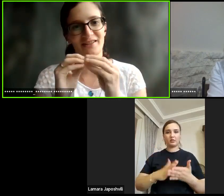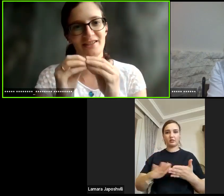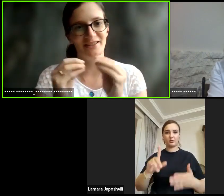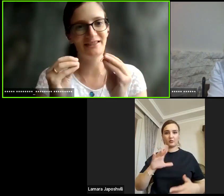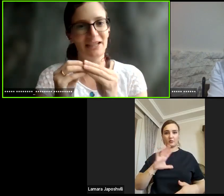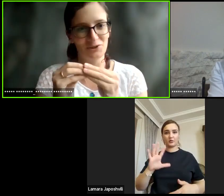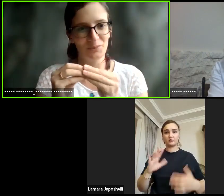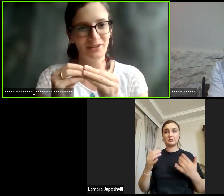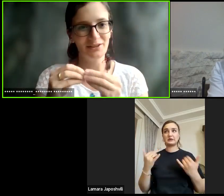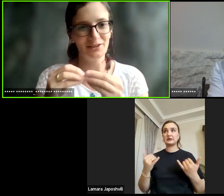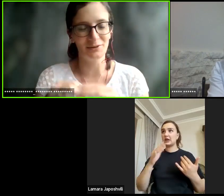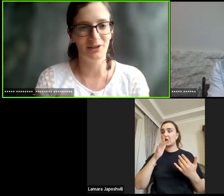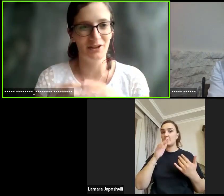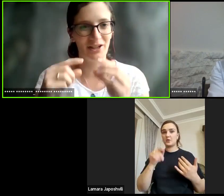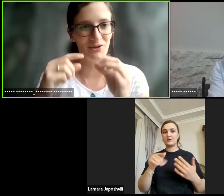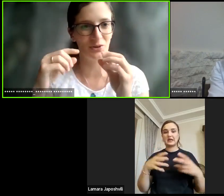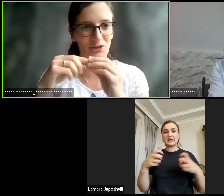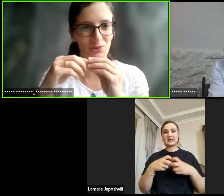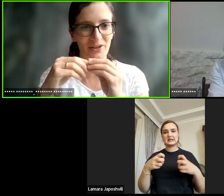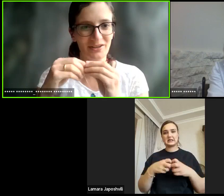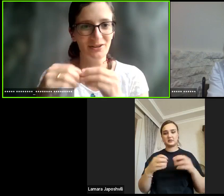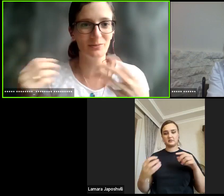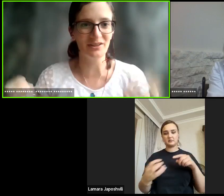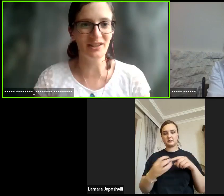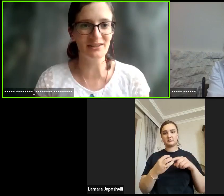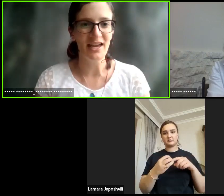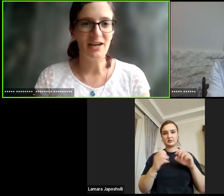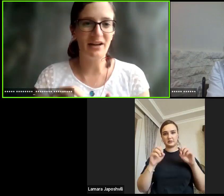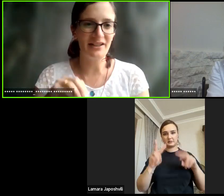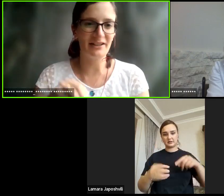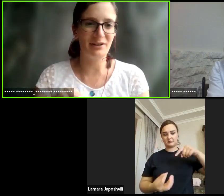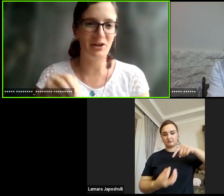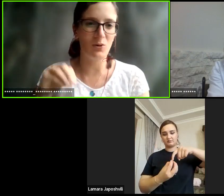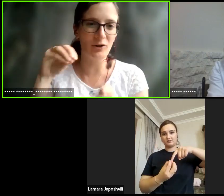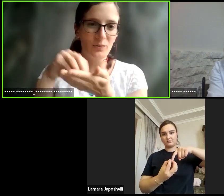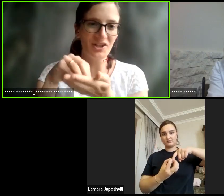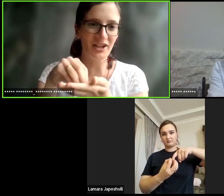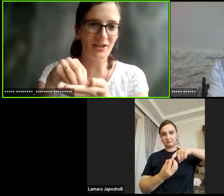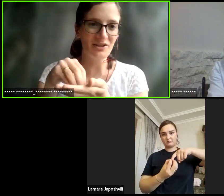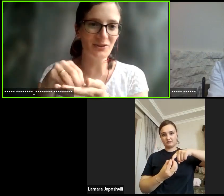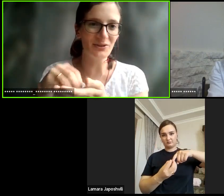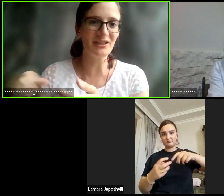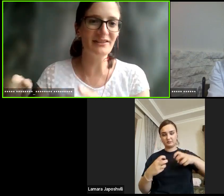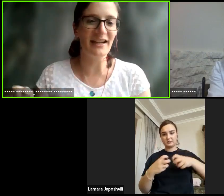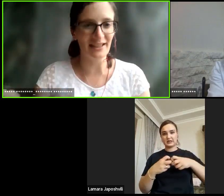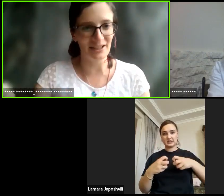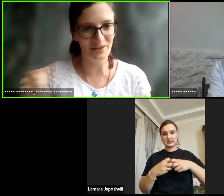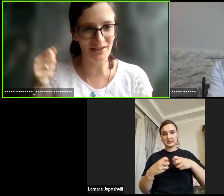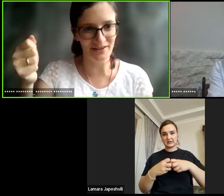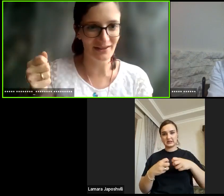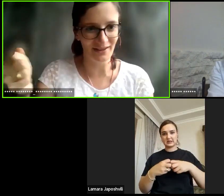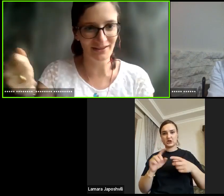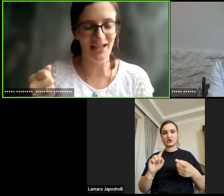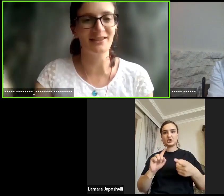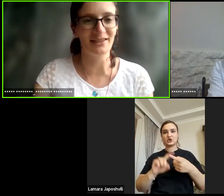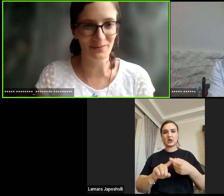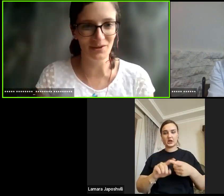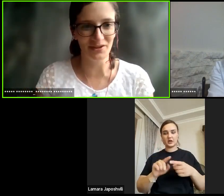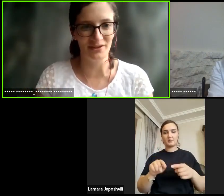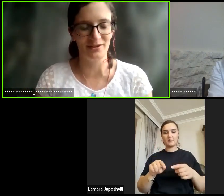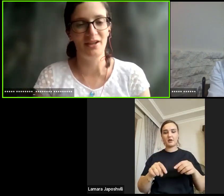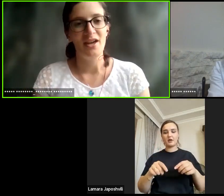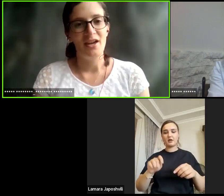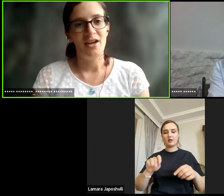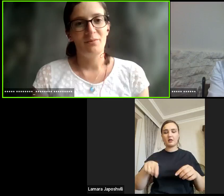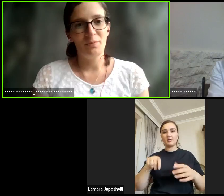ეს არის რეზინის საცობი ხელჯოხის წვერზე, რომლითაც იქნება ვაკუუმის შეხების დროს და ნაკლებია სრიალის